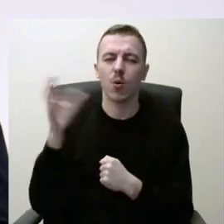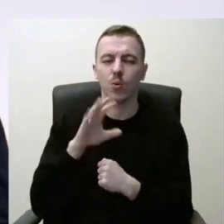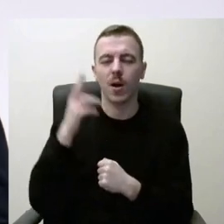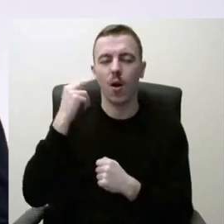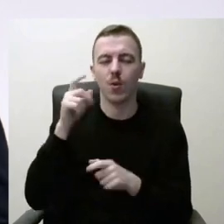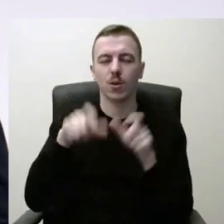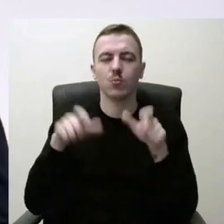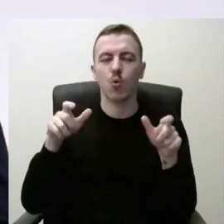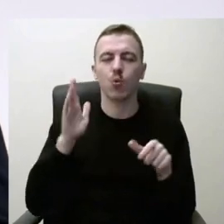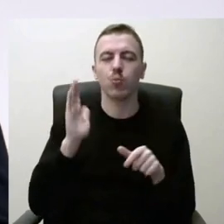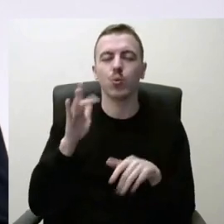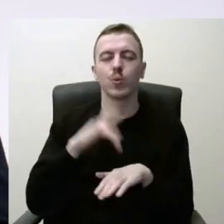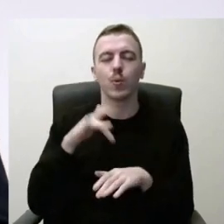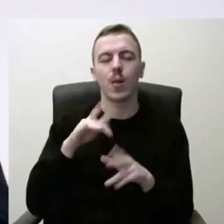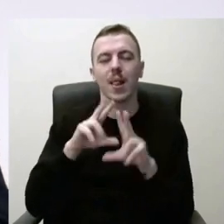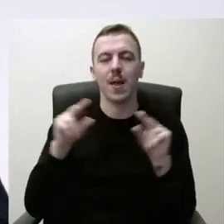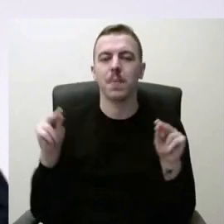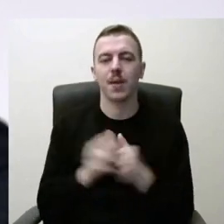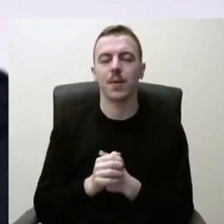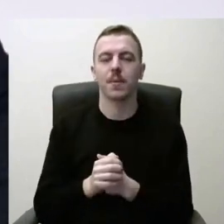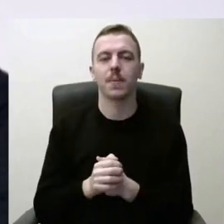žmonių jaustųsi laimingi.